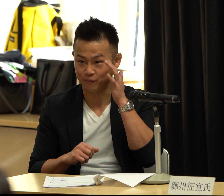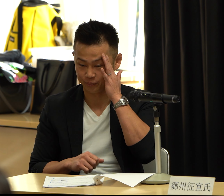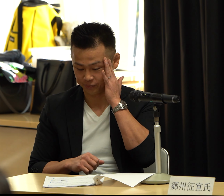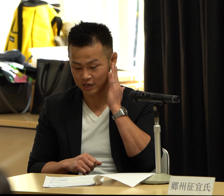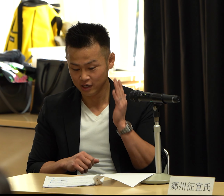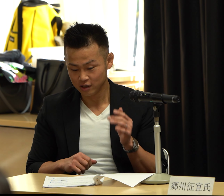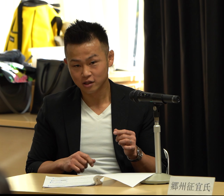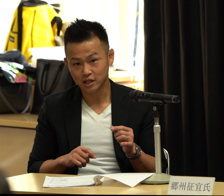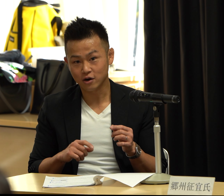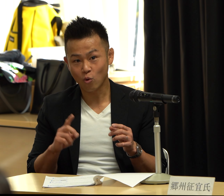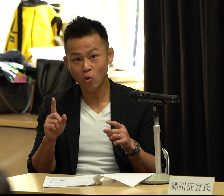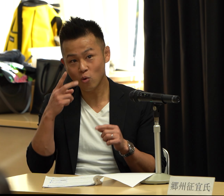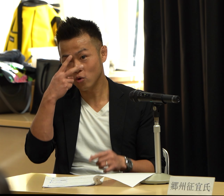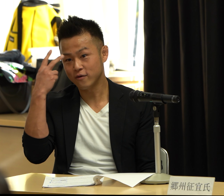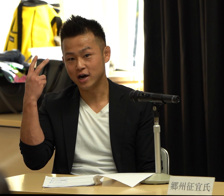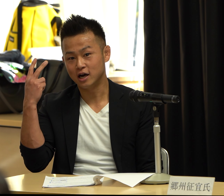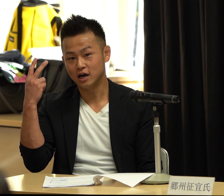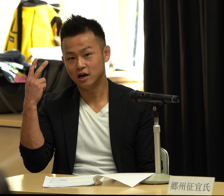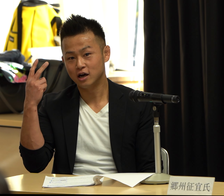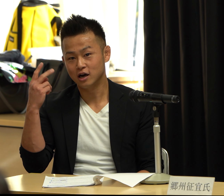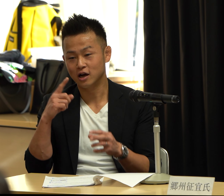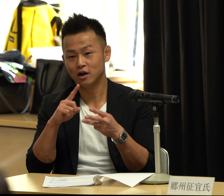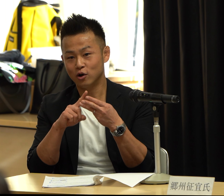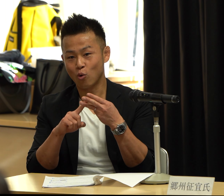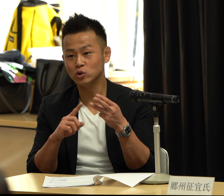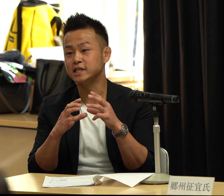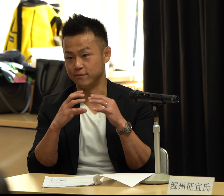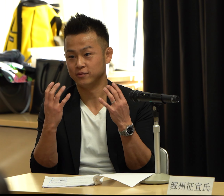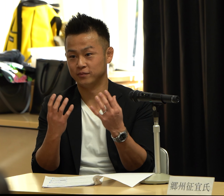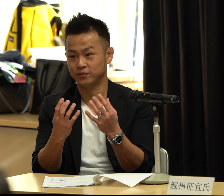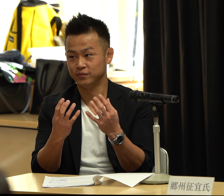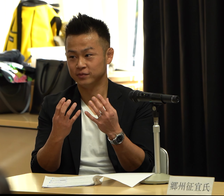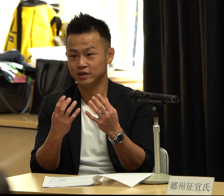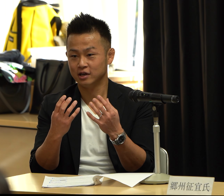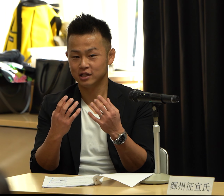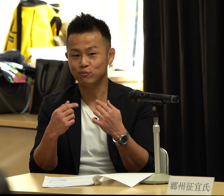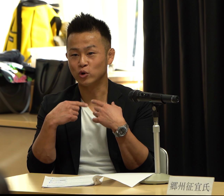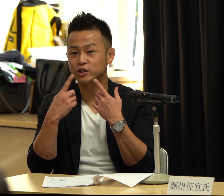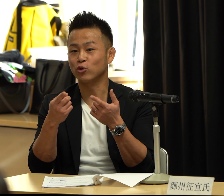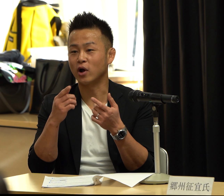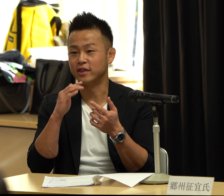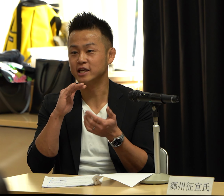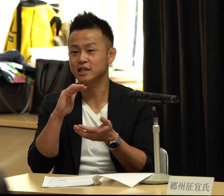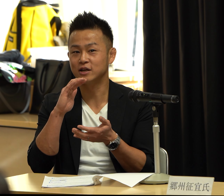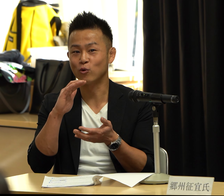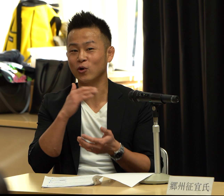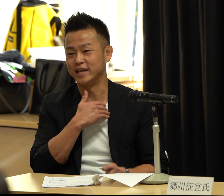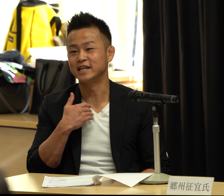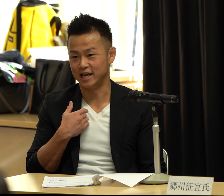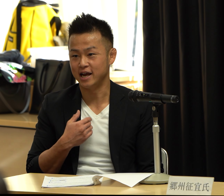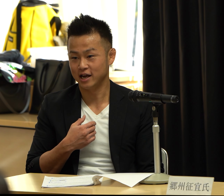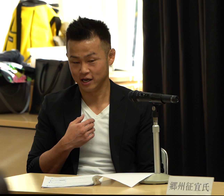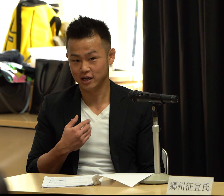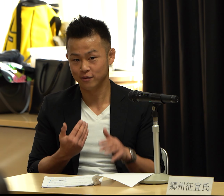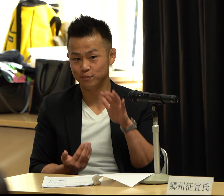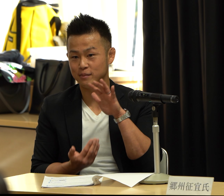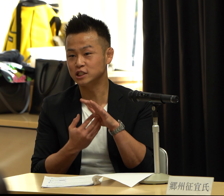ました。で、高校では甲子園にも